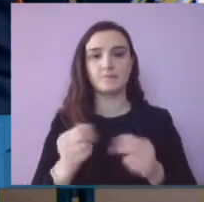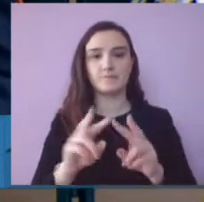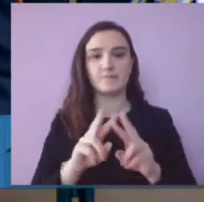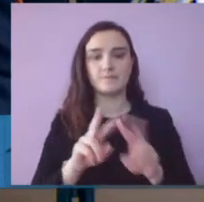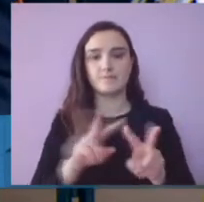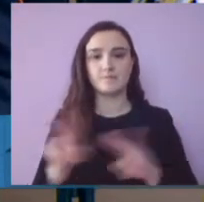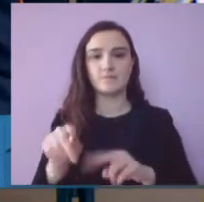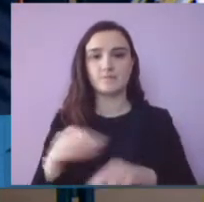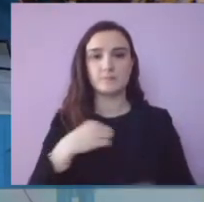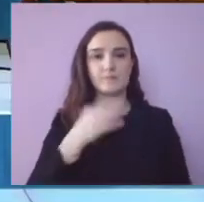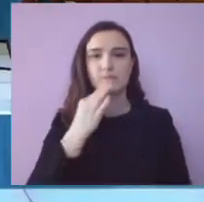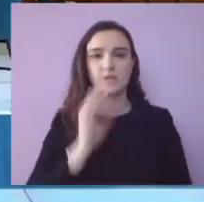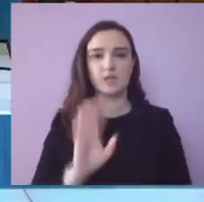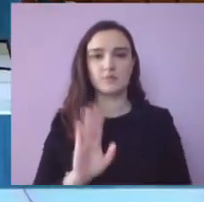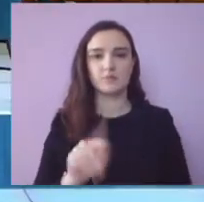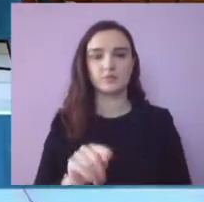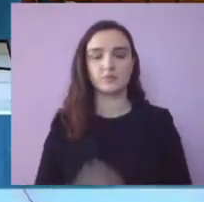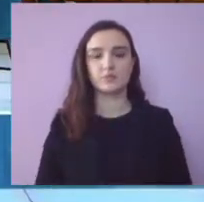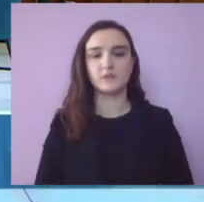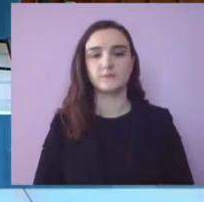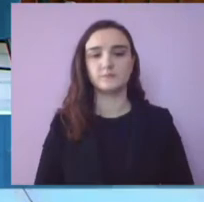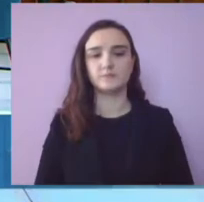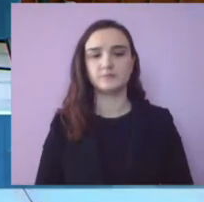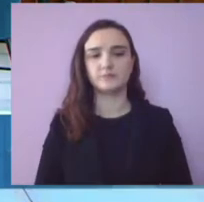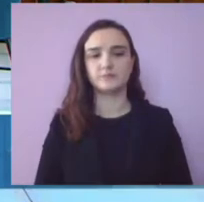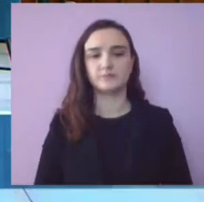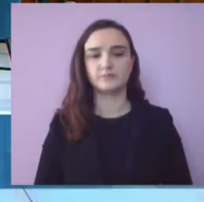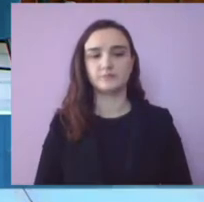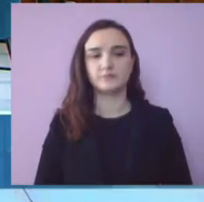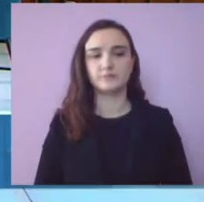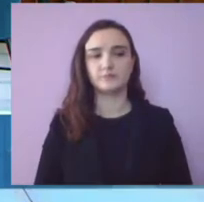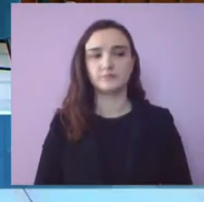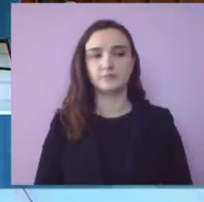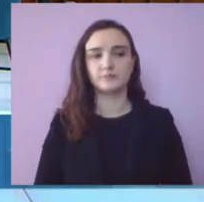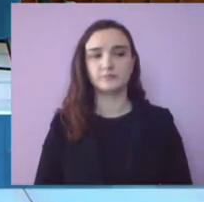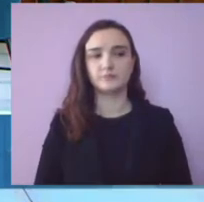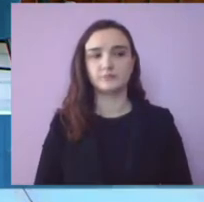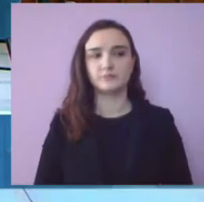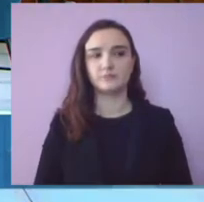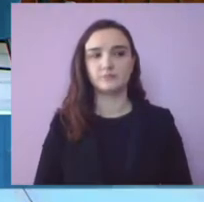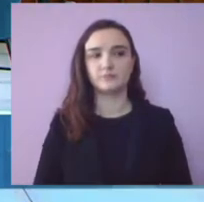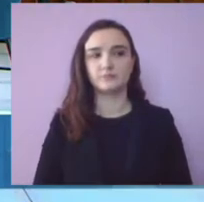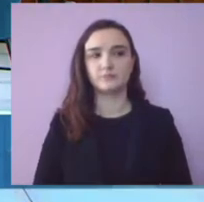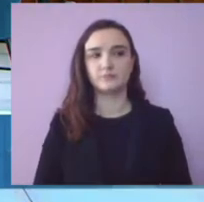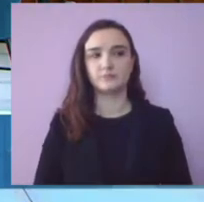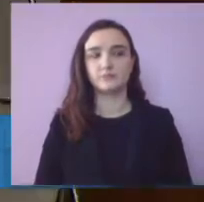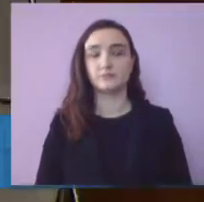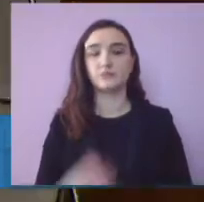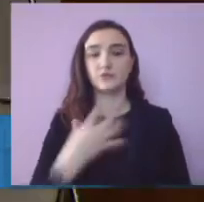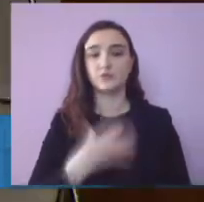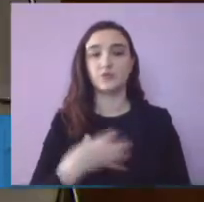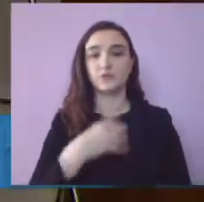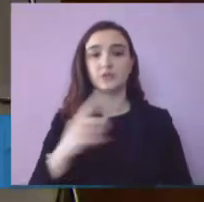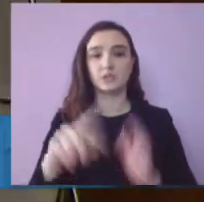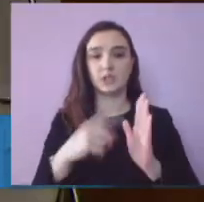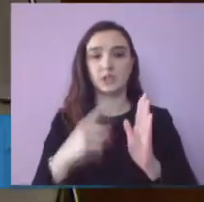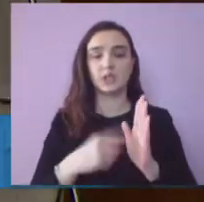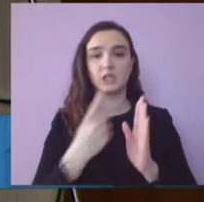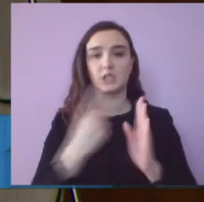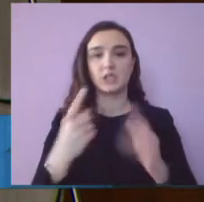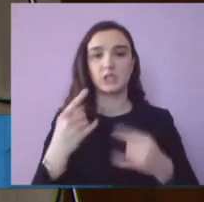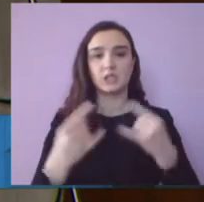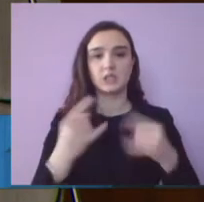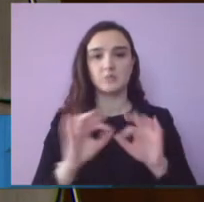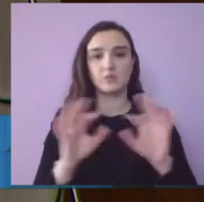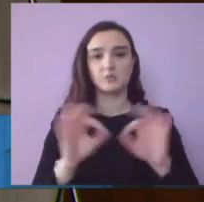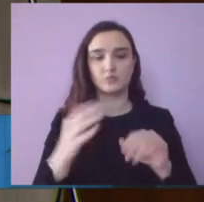ეს. საერთაშორისო ძალიან მნიშვნელოვანი საკითხია, იმიტომ რომ ახლა თქვენ გამახსენეთ, ჩვენ ერთად გადაცემაში ვისაუბრეთ,